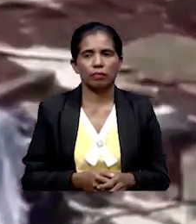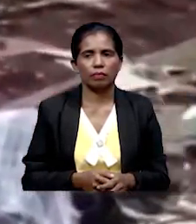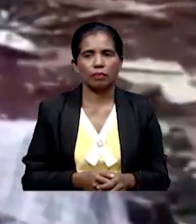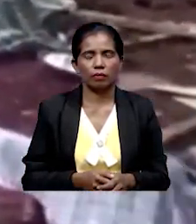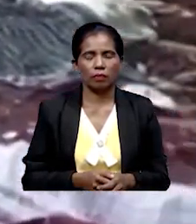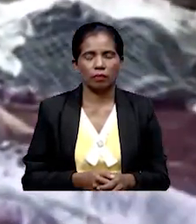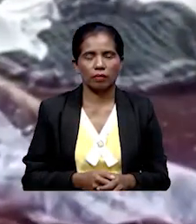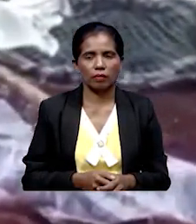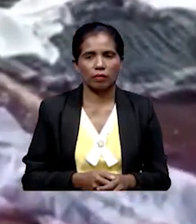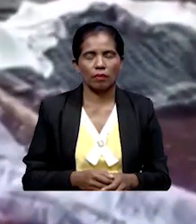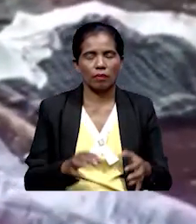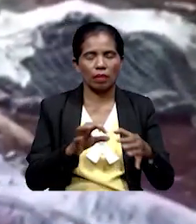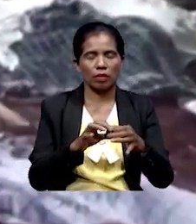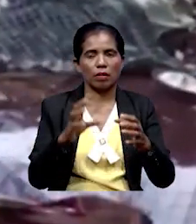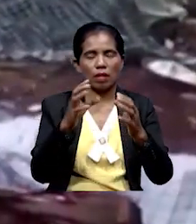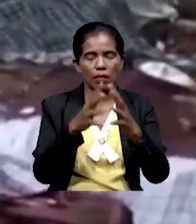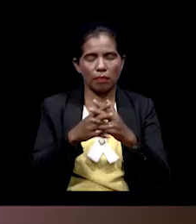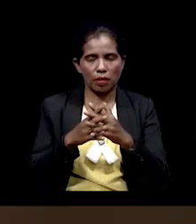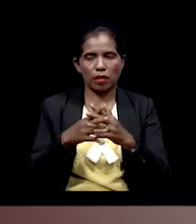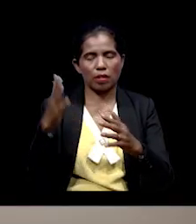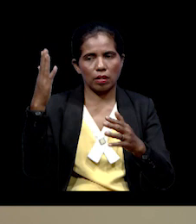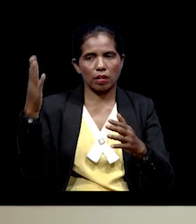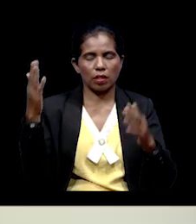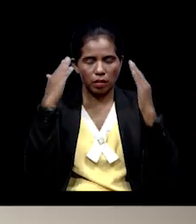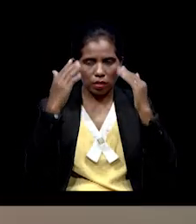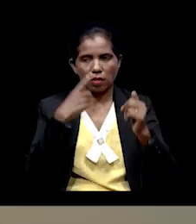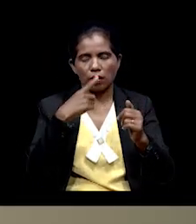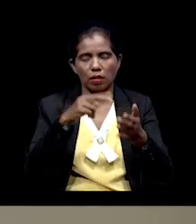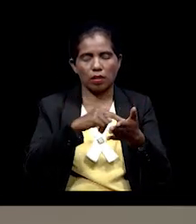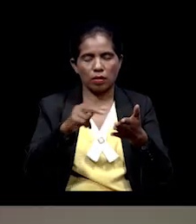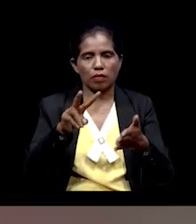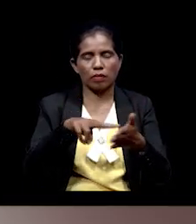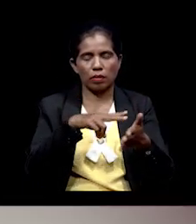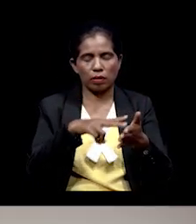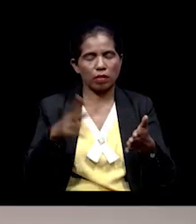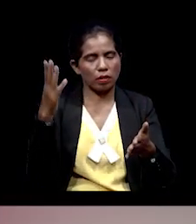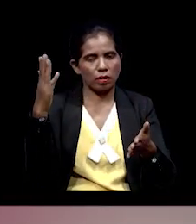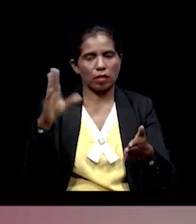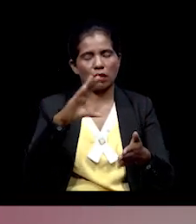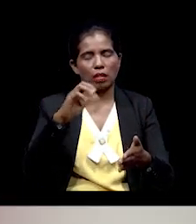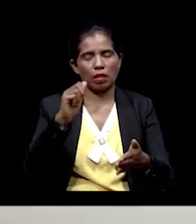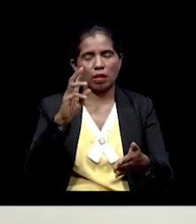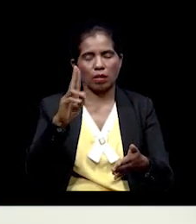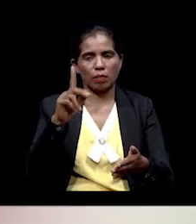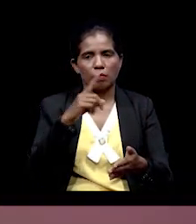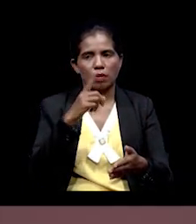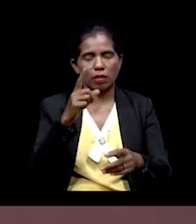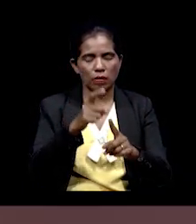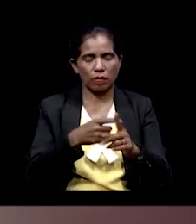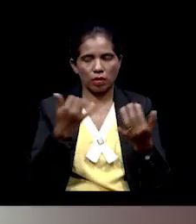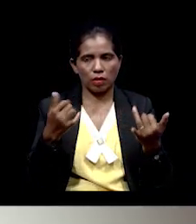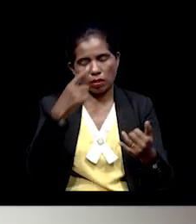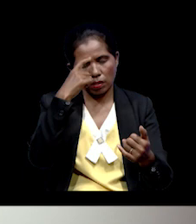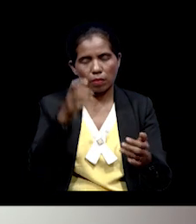Misang Estados Unidos, ho Nações Unidas iha Afganistão, considera número violência iha capital Kabul aumenta makas durante fulang ne,